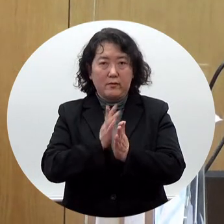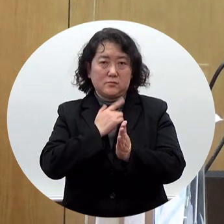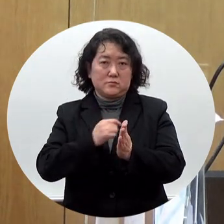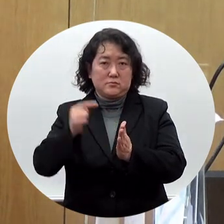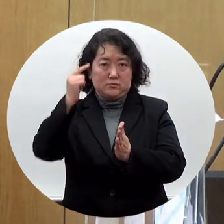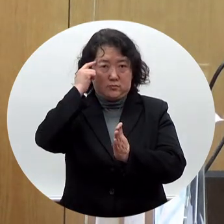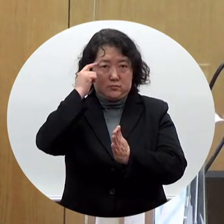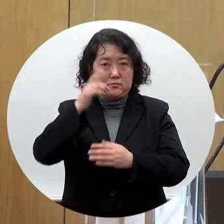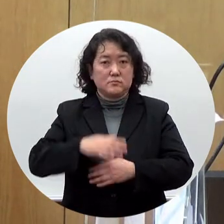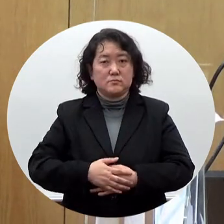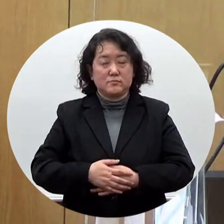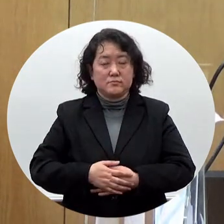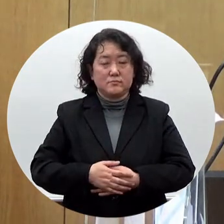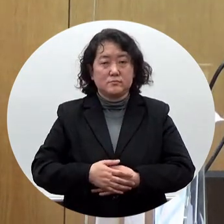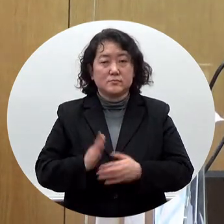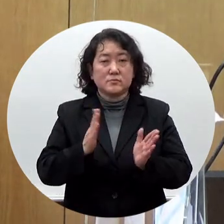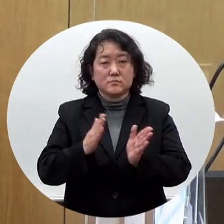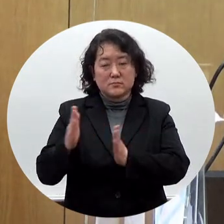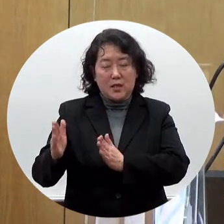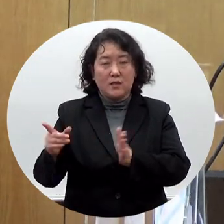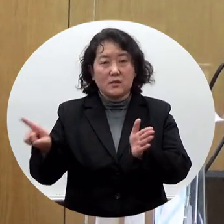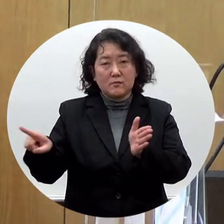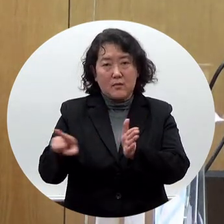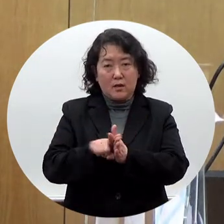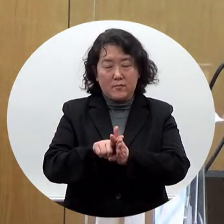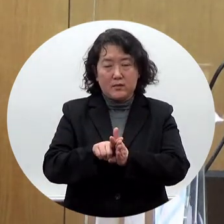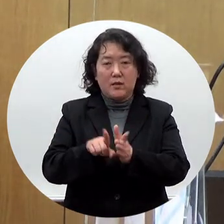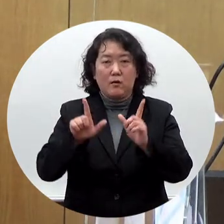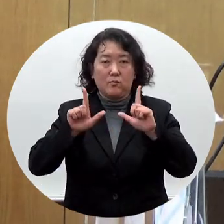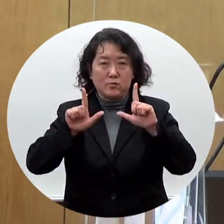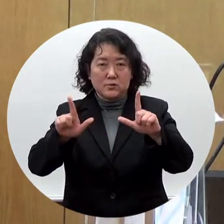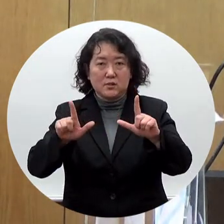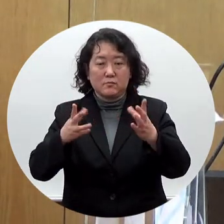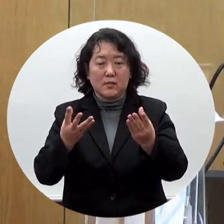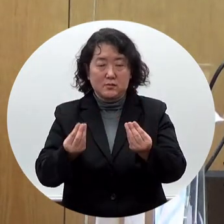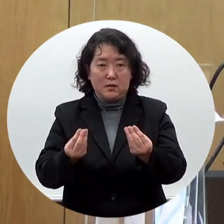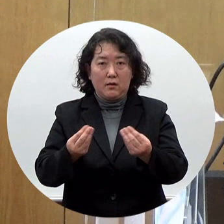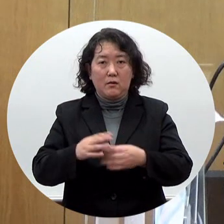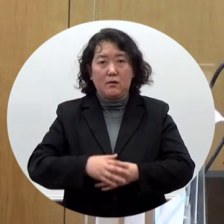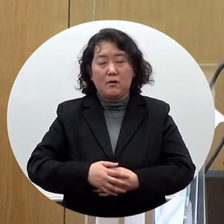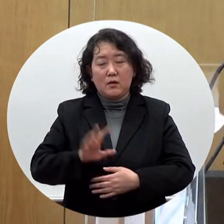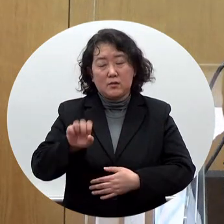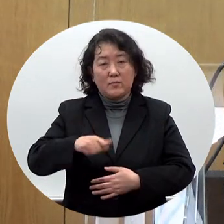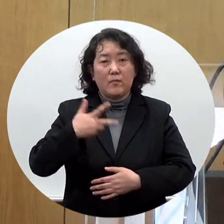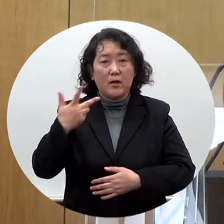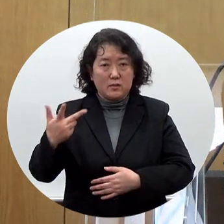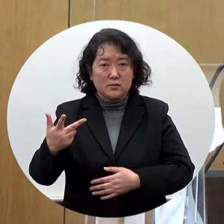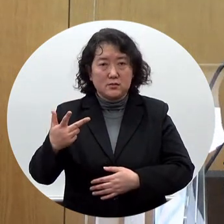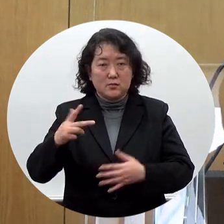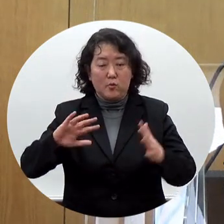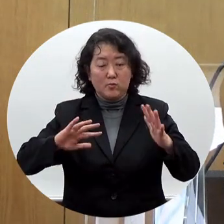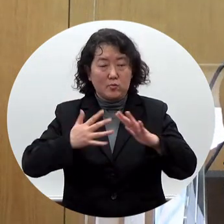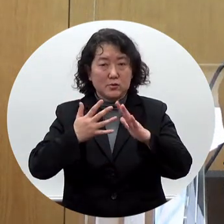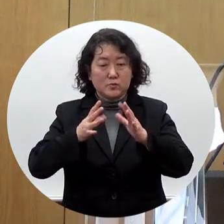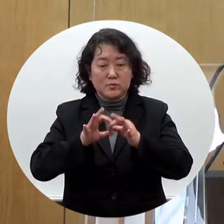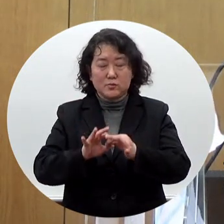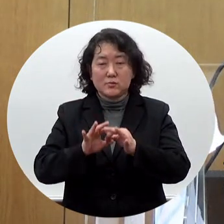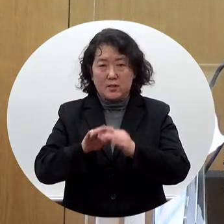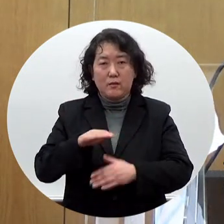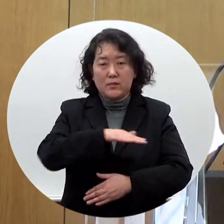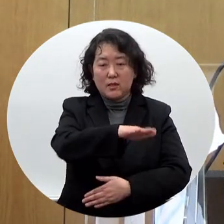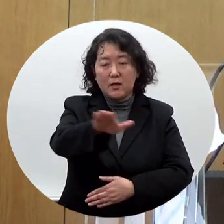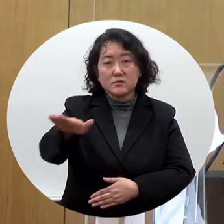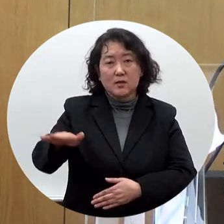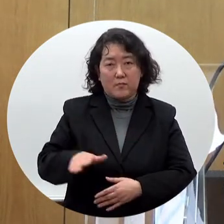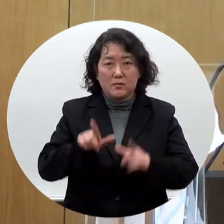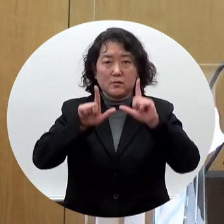ます。さて、これまでもお知らせをしてまいりましたが、本市の取り組みについて改めて皆様に